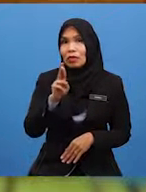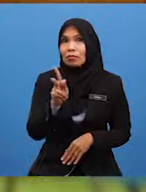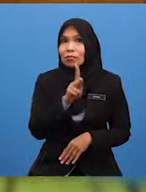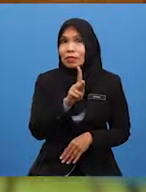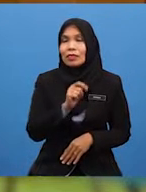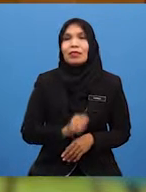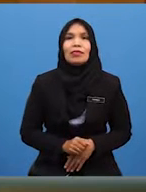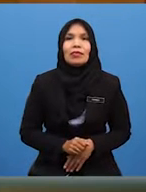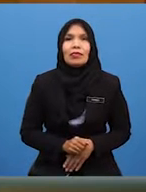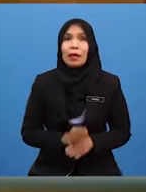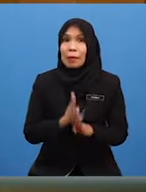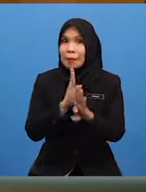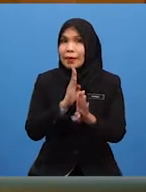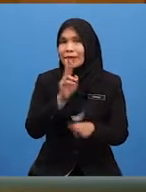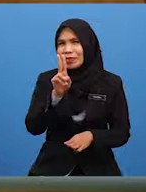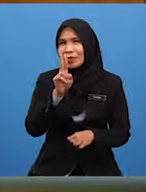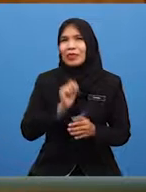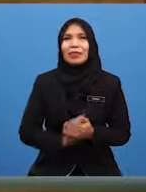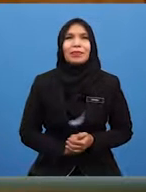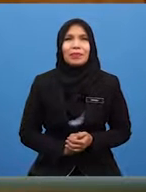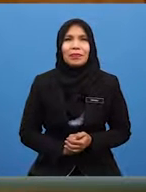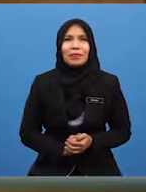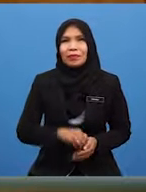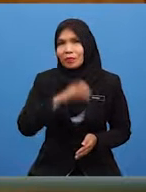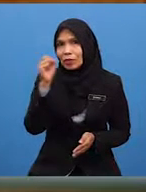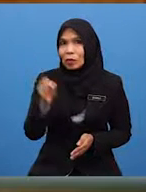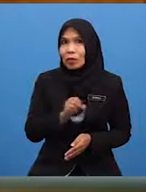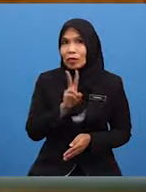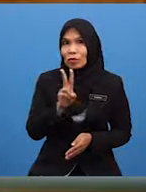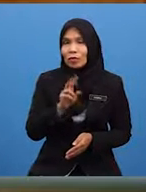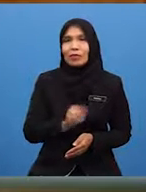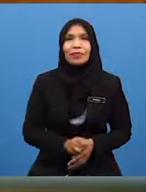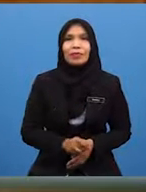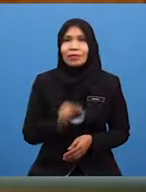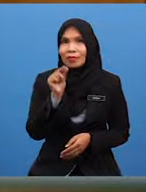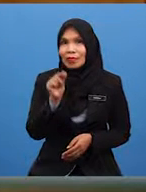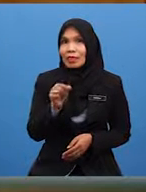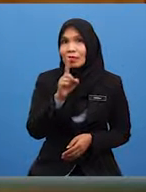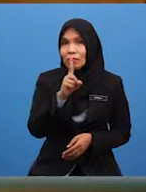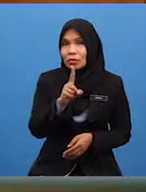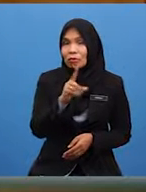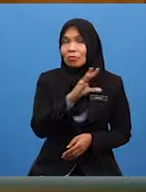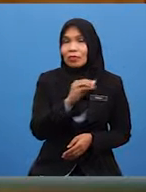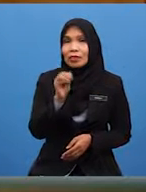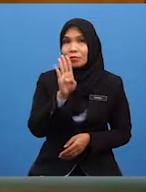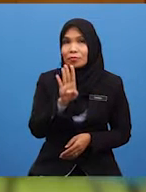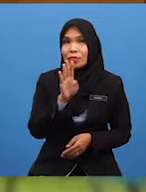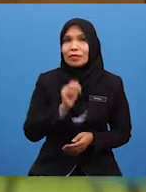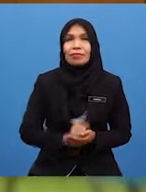kedua. Soalan kedua, titik 1 dan 4.